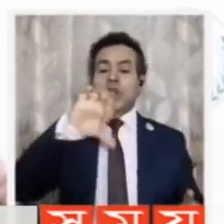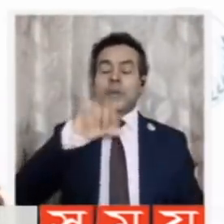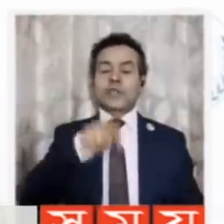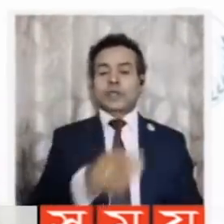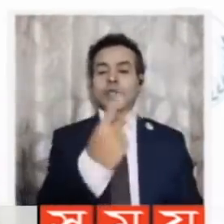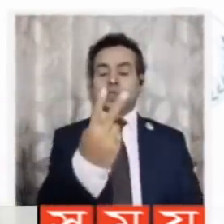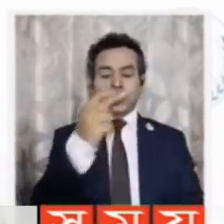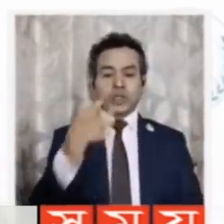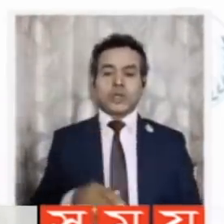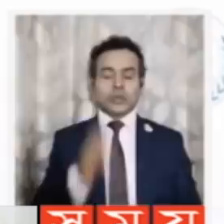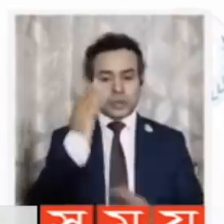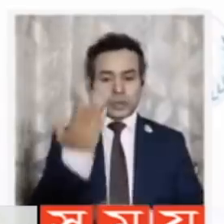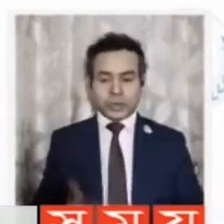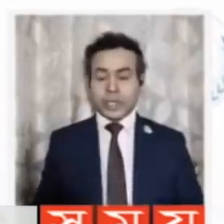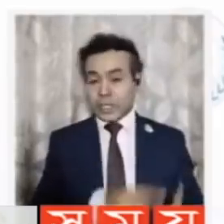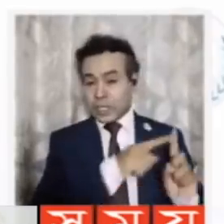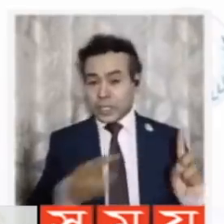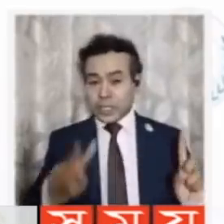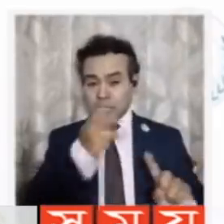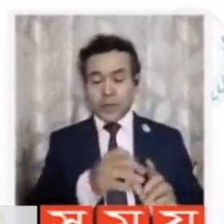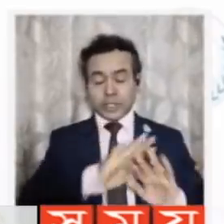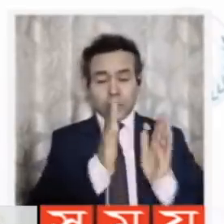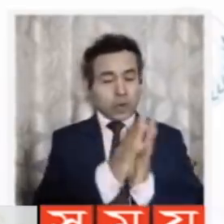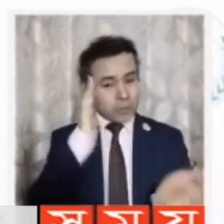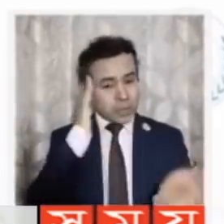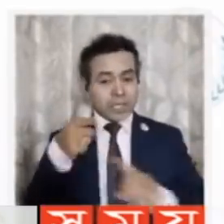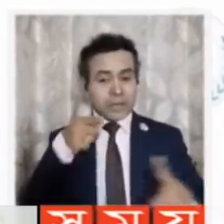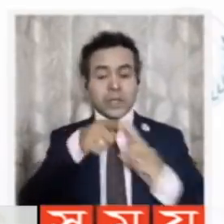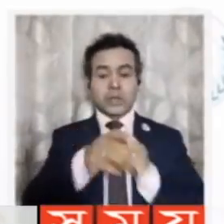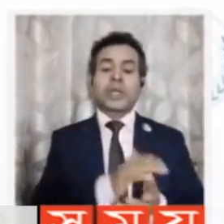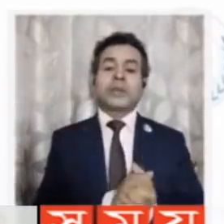এ পর্যন্ত যারা মৃত্যুবরণ করেছেন তাদের মধ্যে